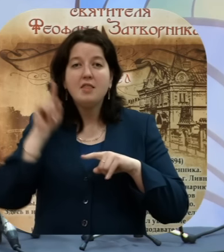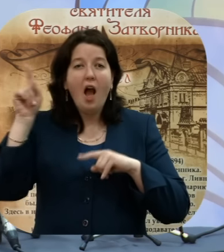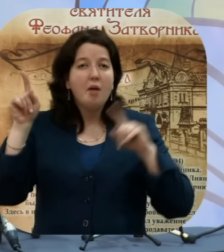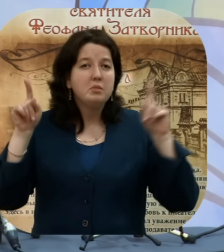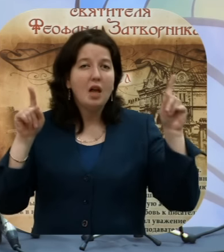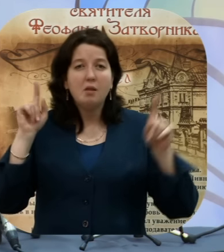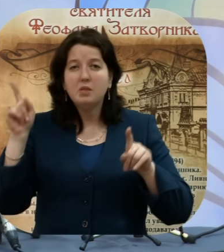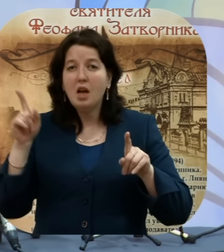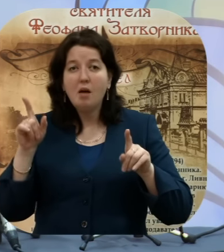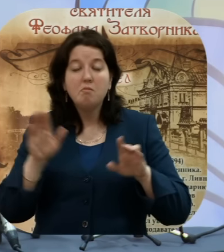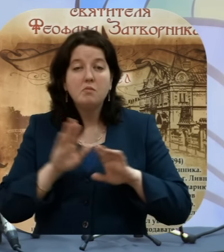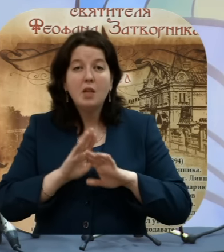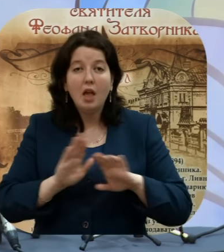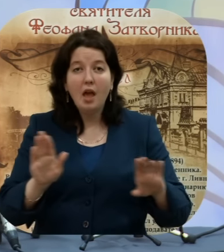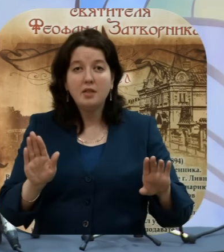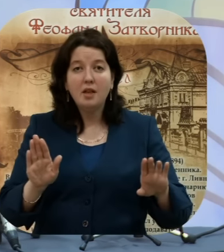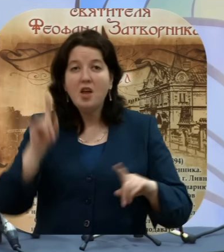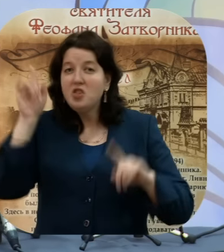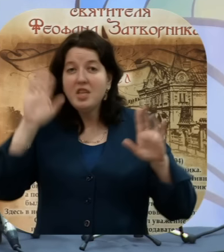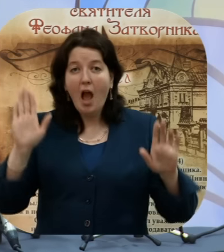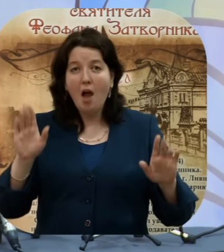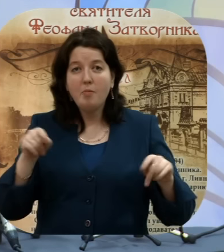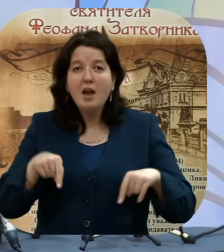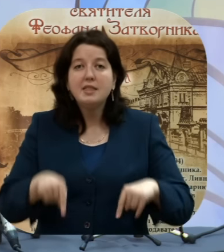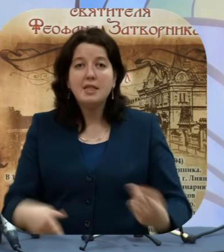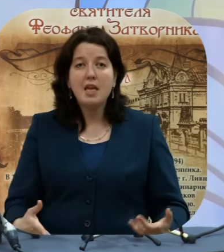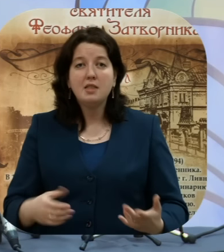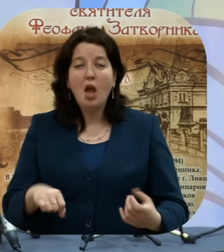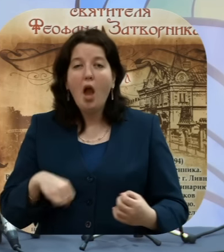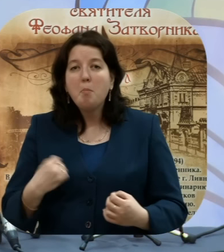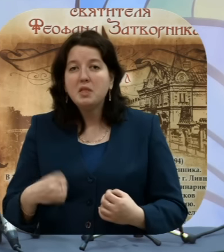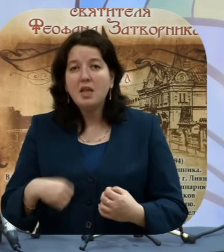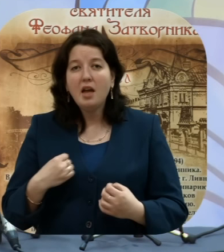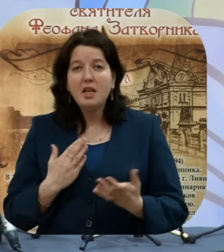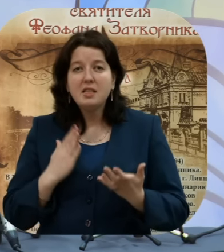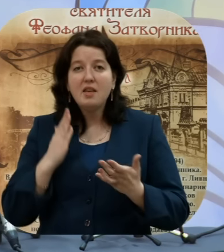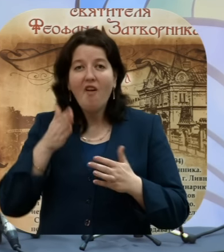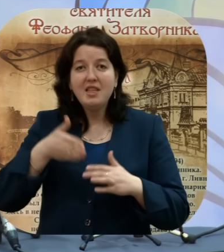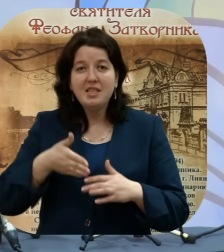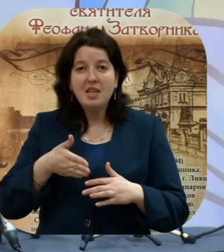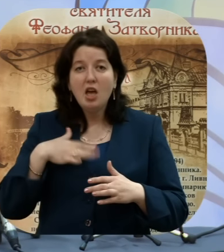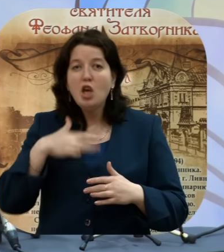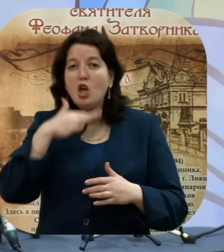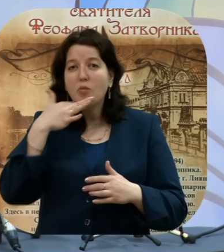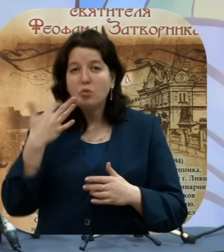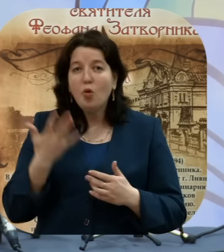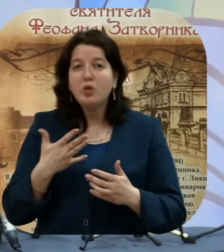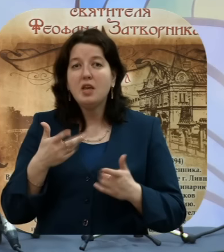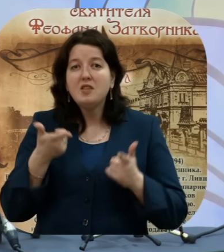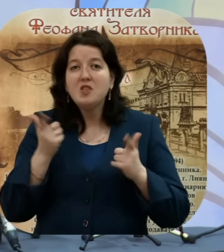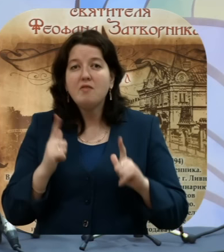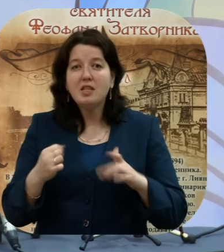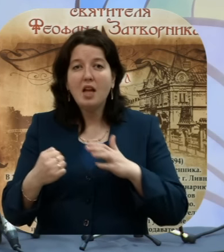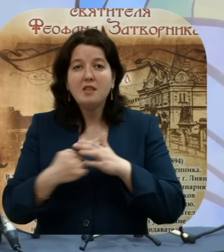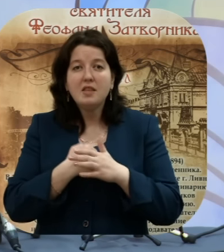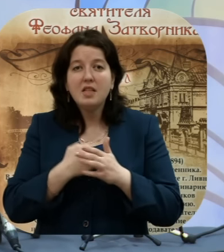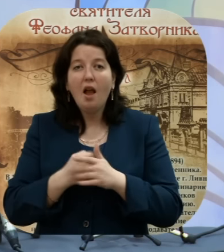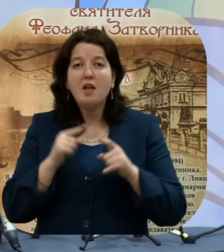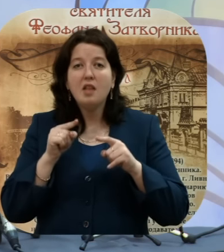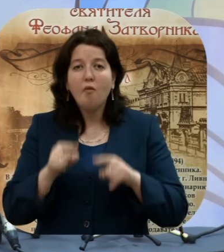здесь, оказывается. Постарайся войти. И многие действительно достигали того, что еще не